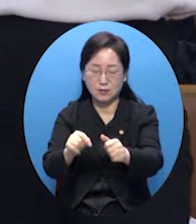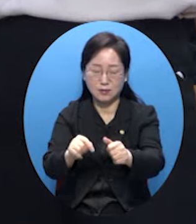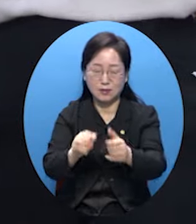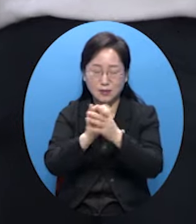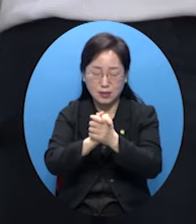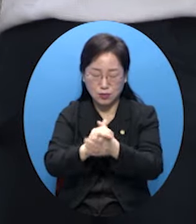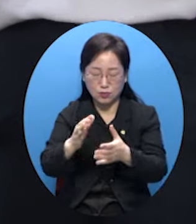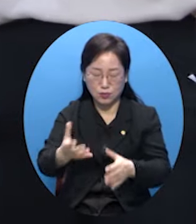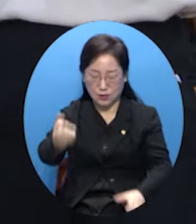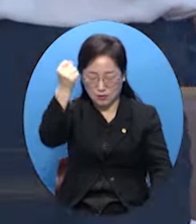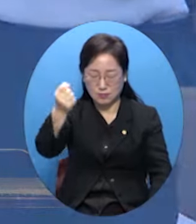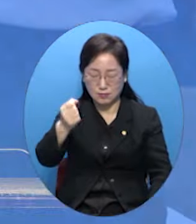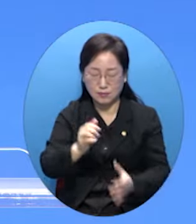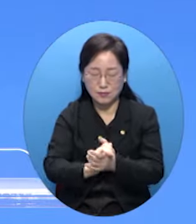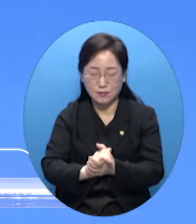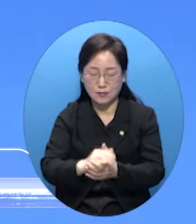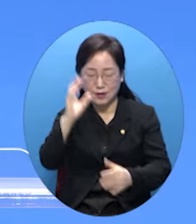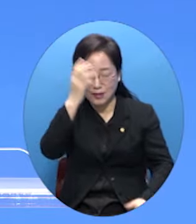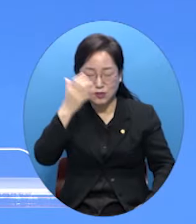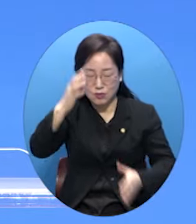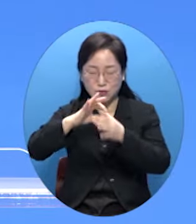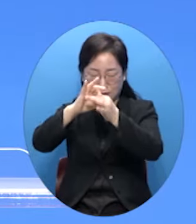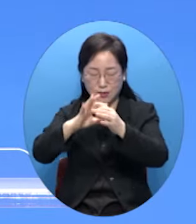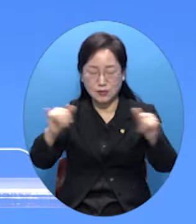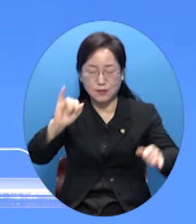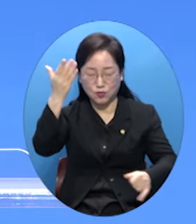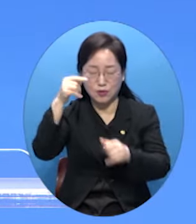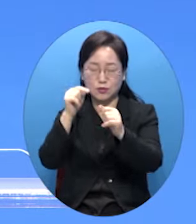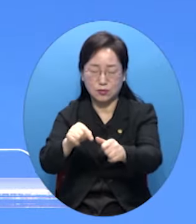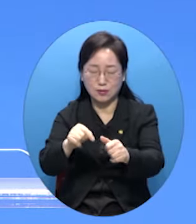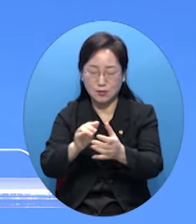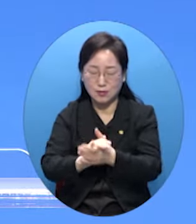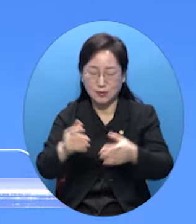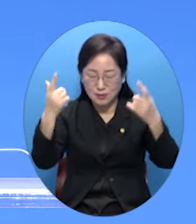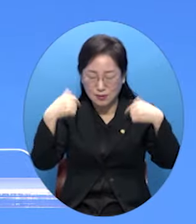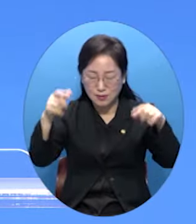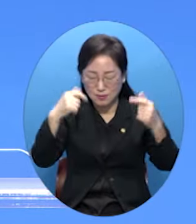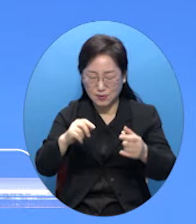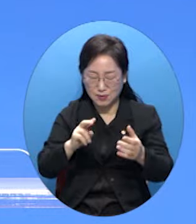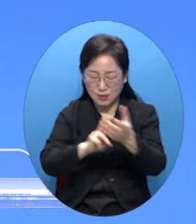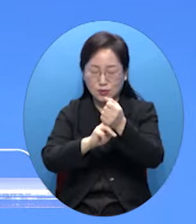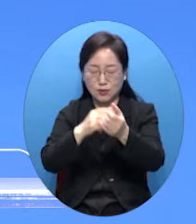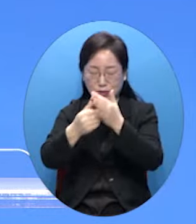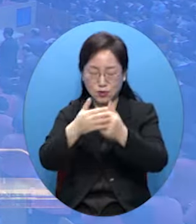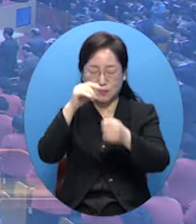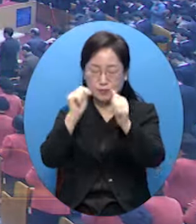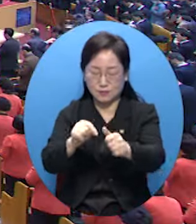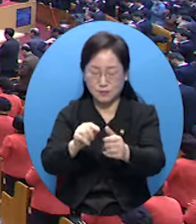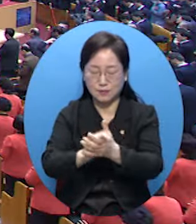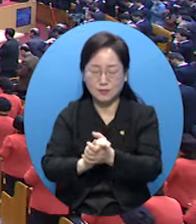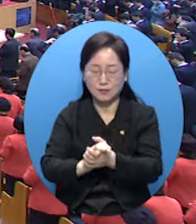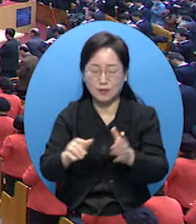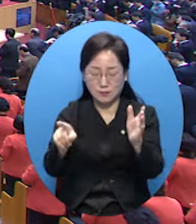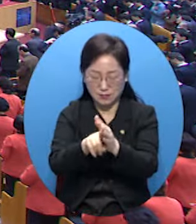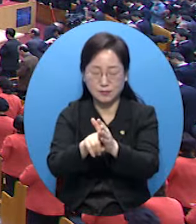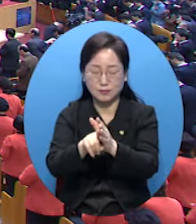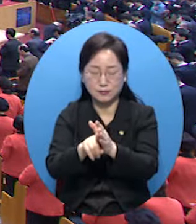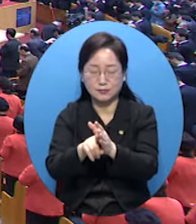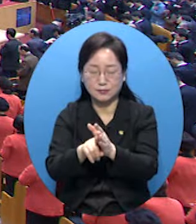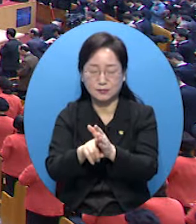기도의 사람이 될지어다. 성령의 사람이 될지어다. 날마다 기적을 체험하게 될지어다.